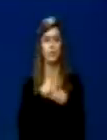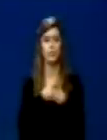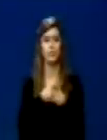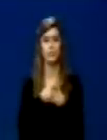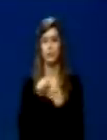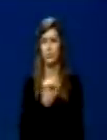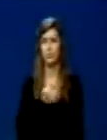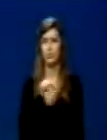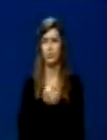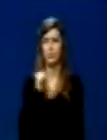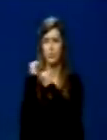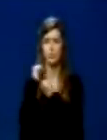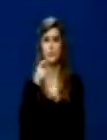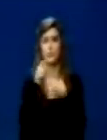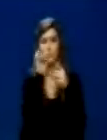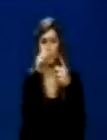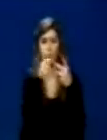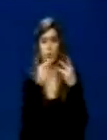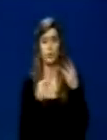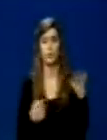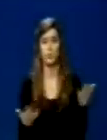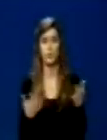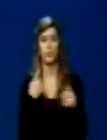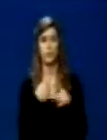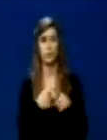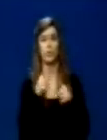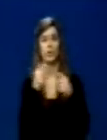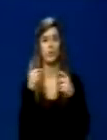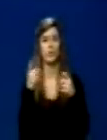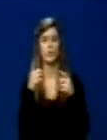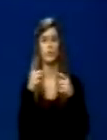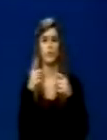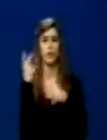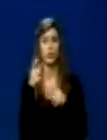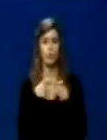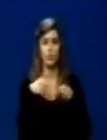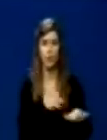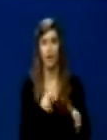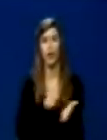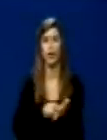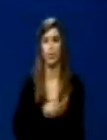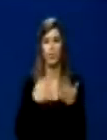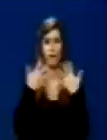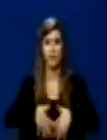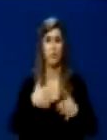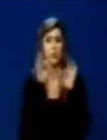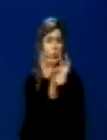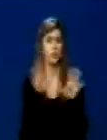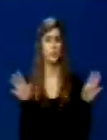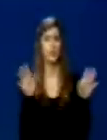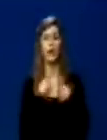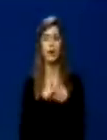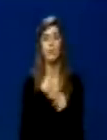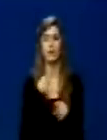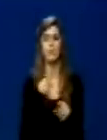procesi kontestuar i privatizimit për Ballkanin e Suarekës e kështu me radhë. Pra të gjitha këto procese të kontestuara të privatizimit,